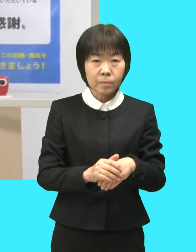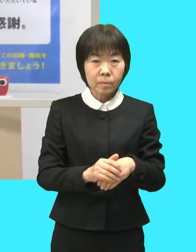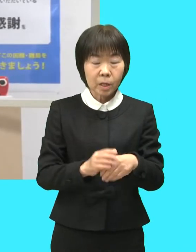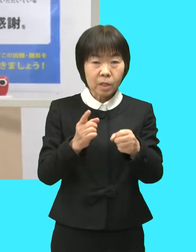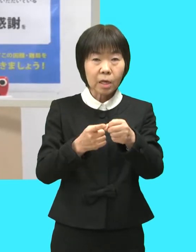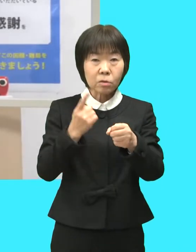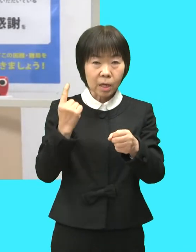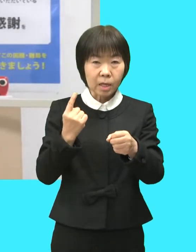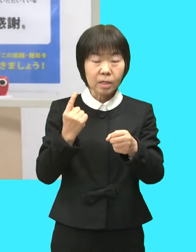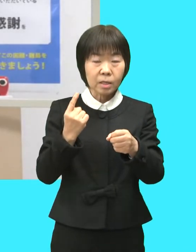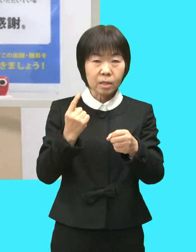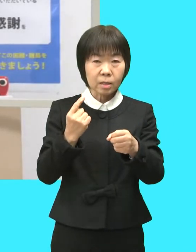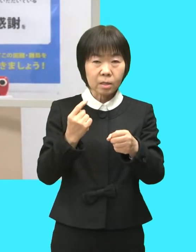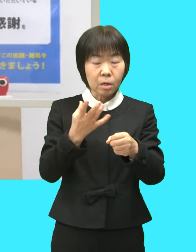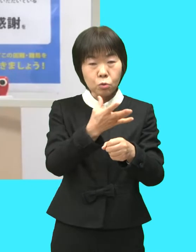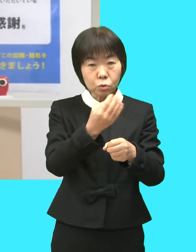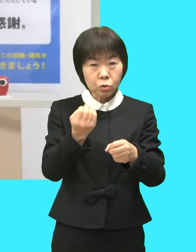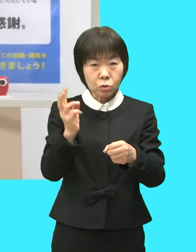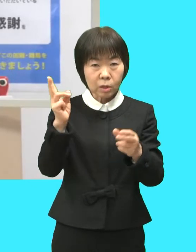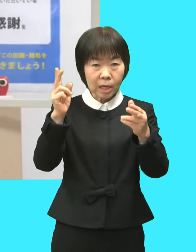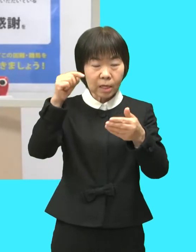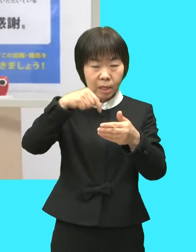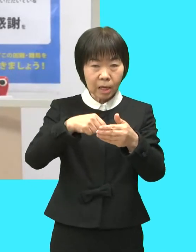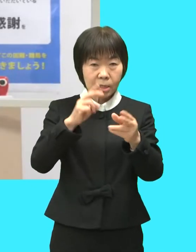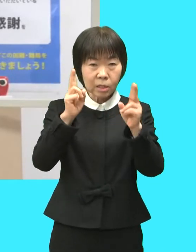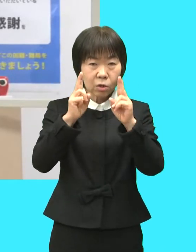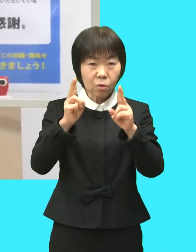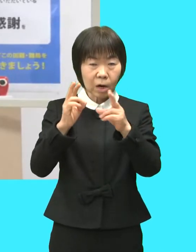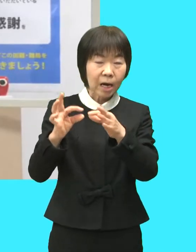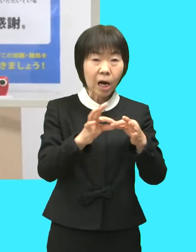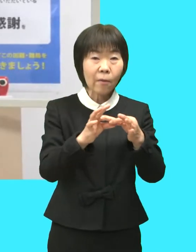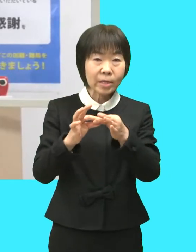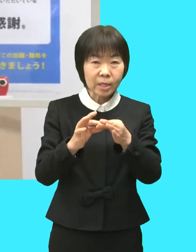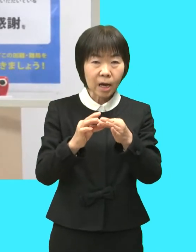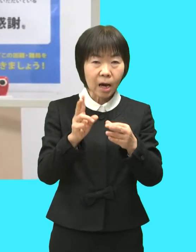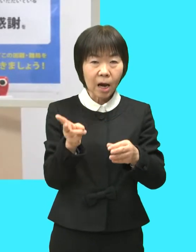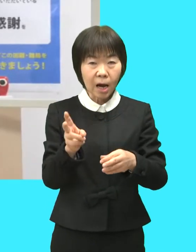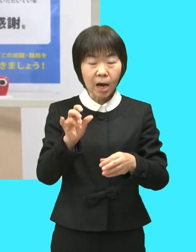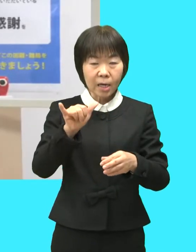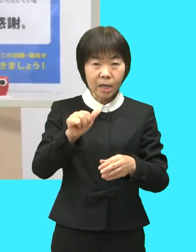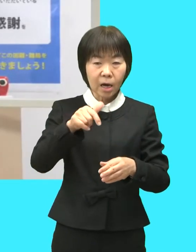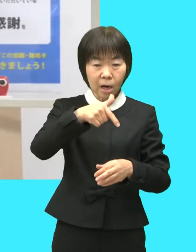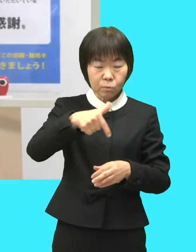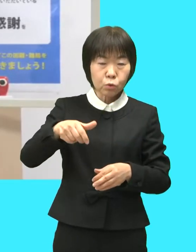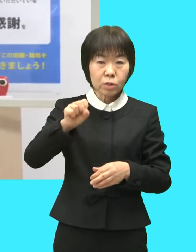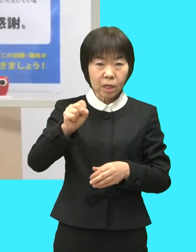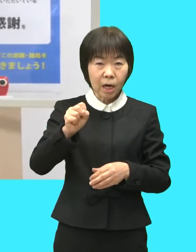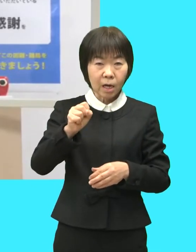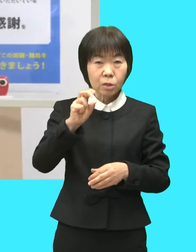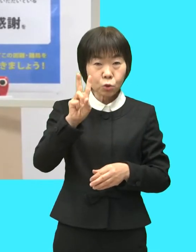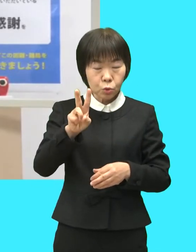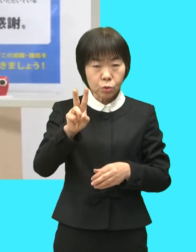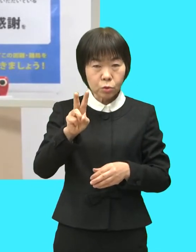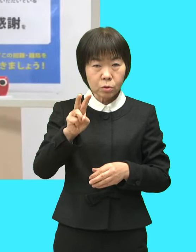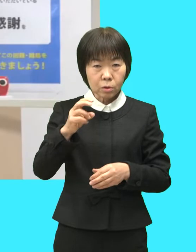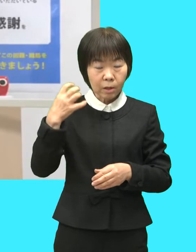昨年、複数の県内企業が携わったはやぶさ2のミッション成功が大きな話